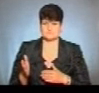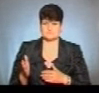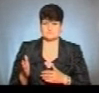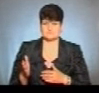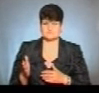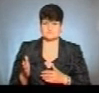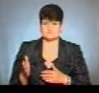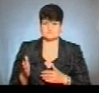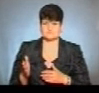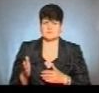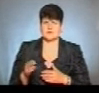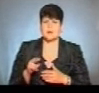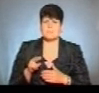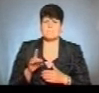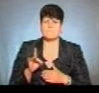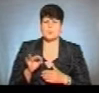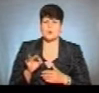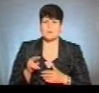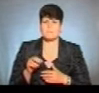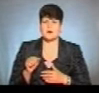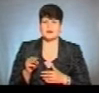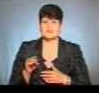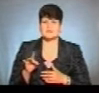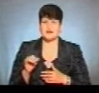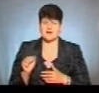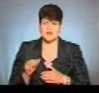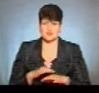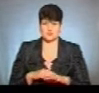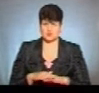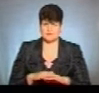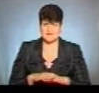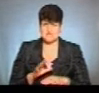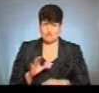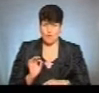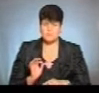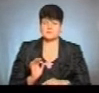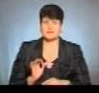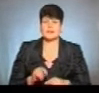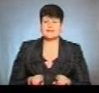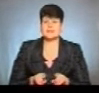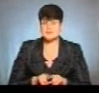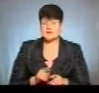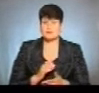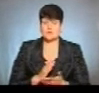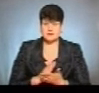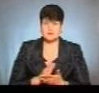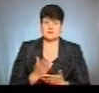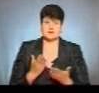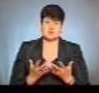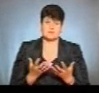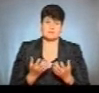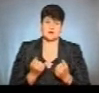таке про патріархальне ще суспільство. Так само є, це якщо